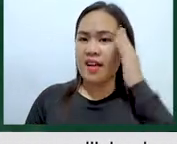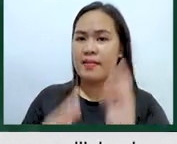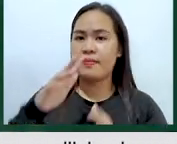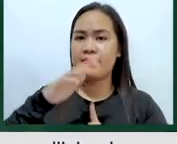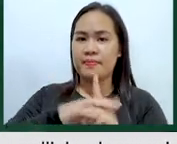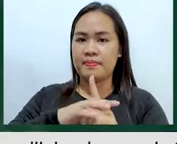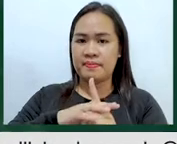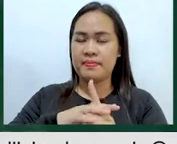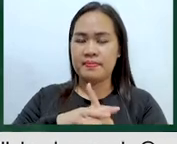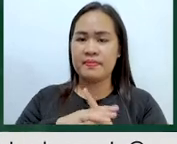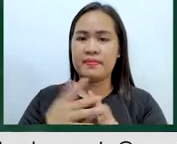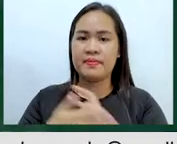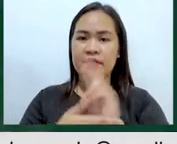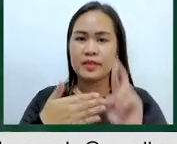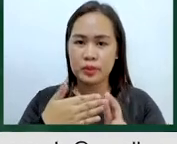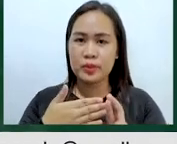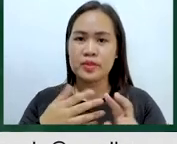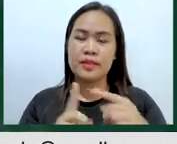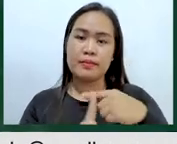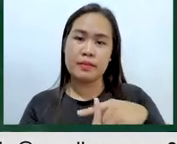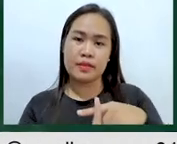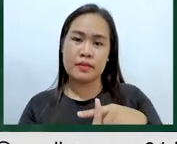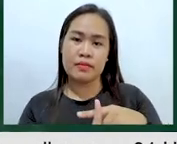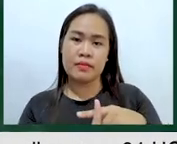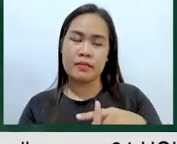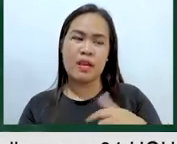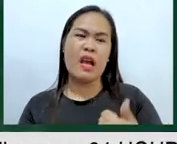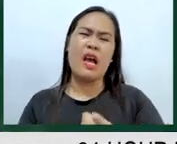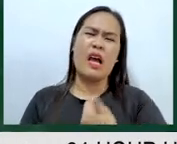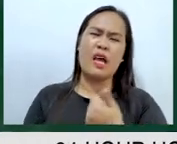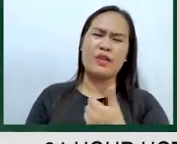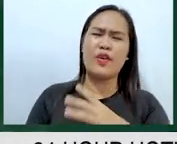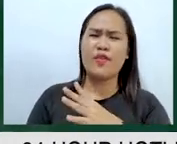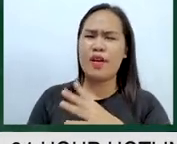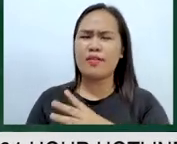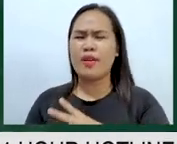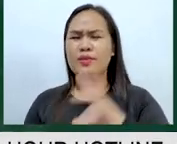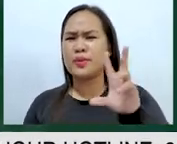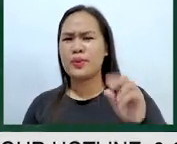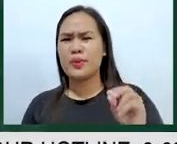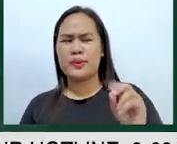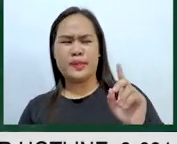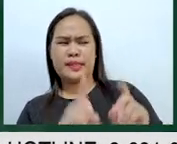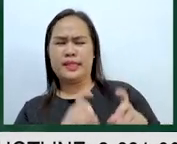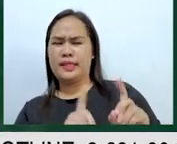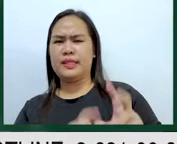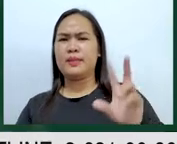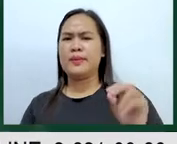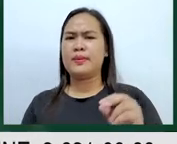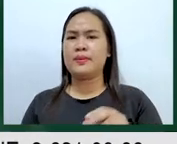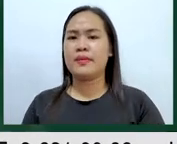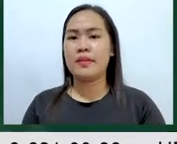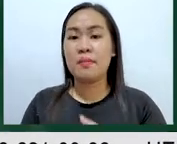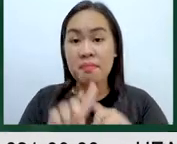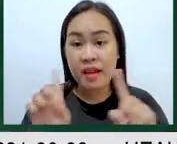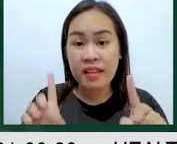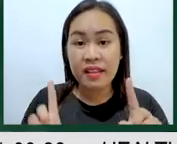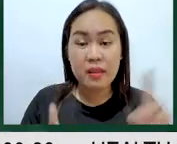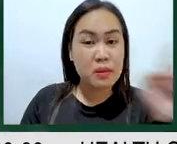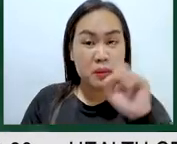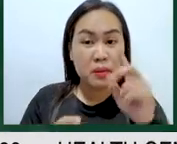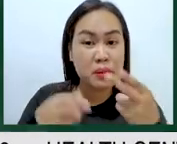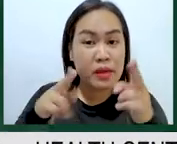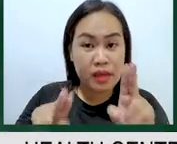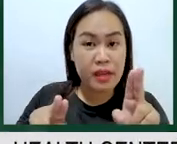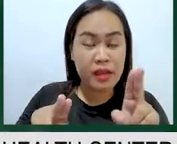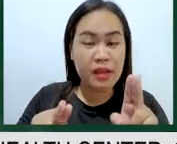yun ang akin, diba? Pwede namang hindi tayo mag-test, di ba? Dahil wala naman tayong nararamdaman, pero hindi natin alam, nakakahawa na tayo.